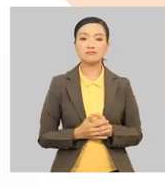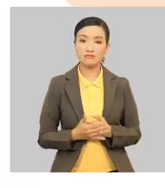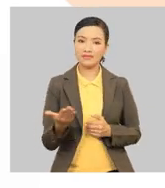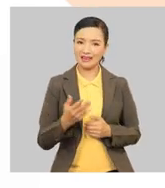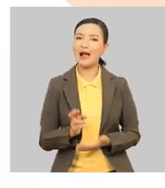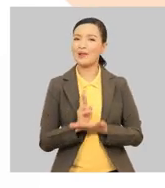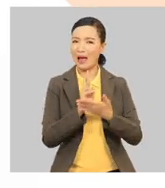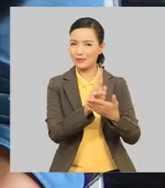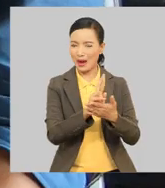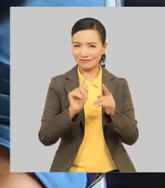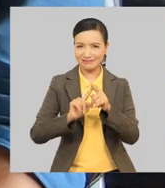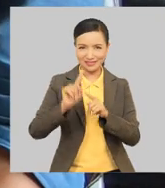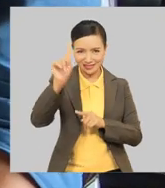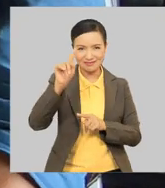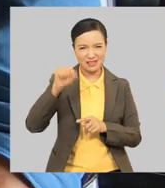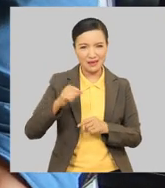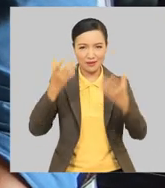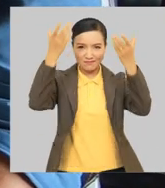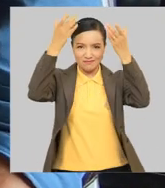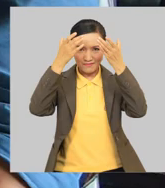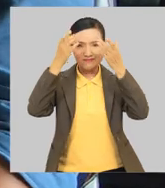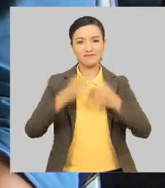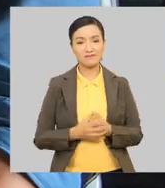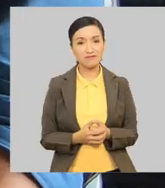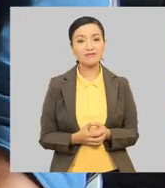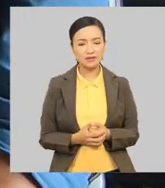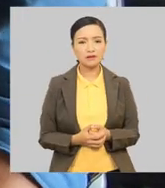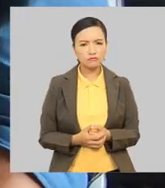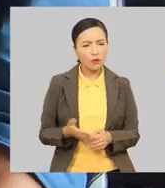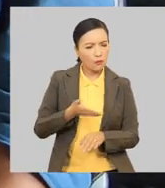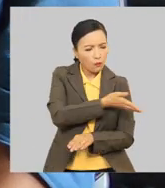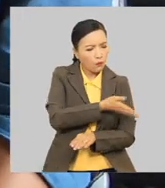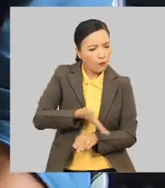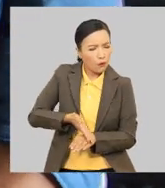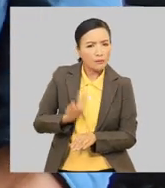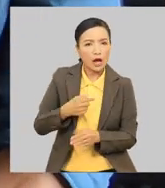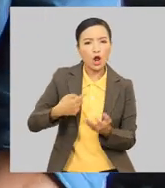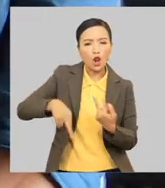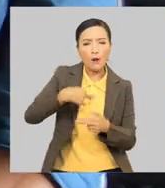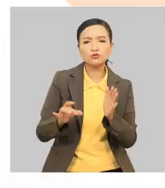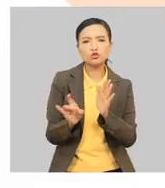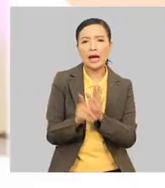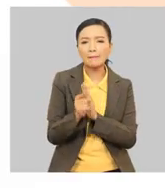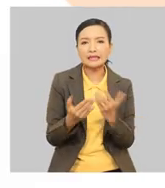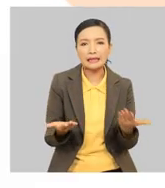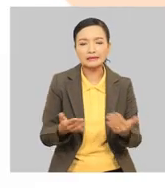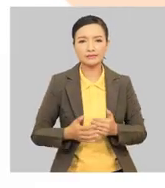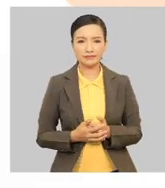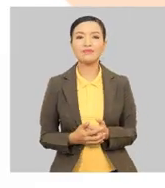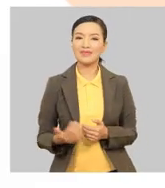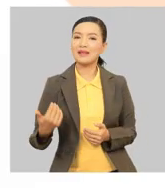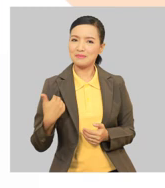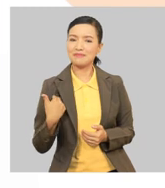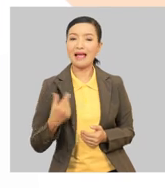ได้รับรางวัลชนะเลิศแต่ว่าเส้นทางระหว่างนั้นเป็นอย่างไรบ้างครับในรอบสุดท้าย รอบสุดท้ายก็